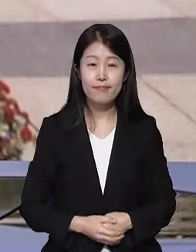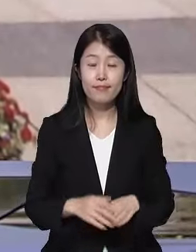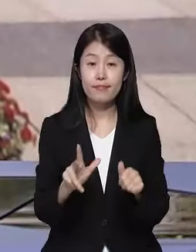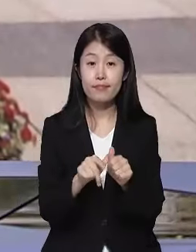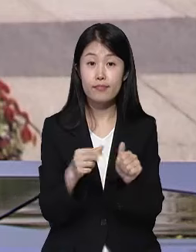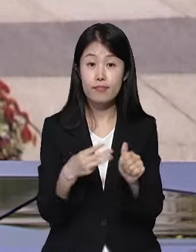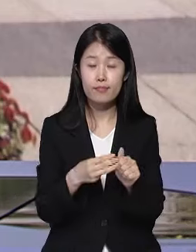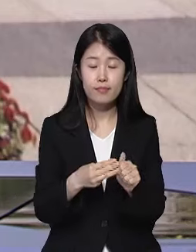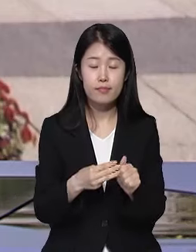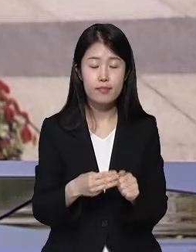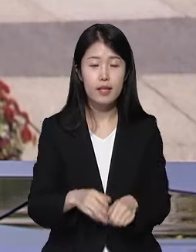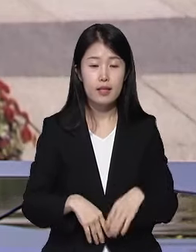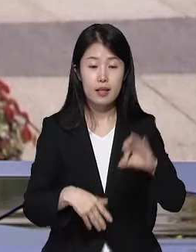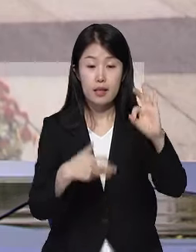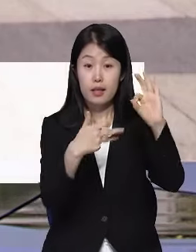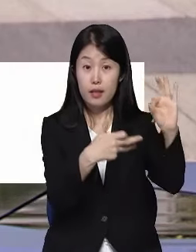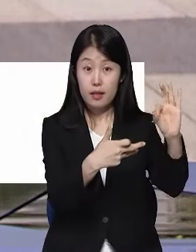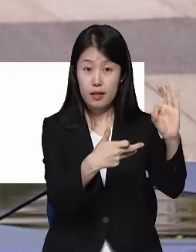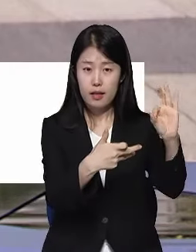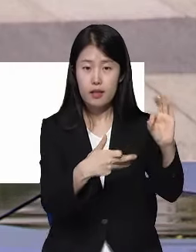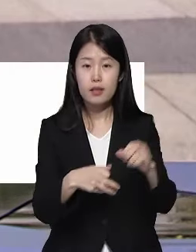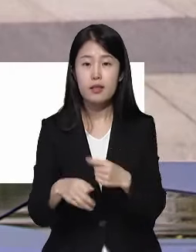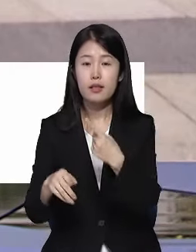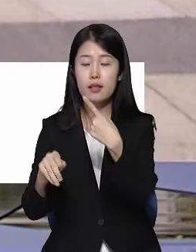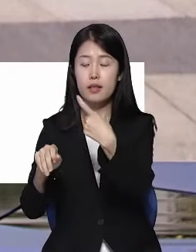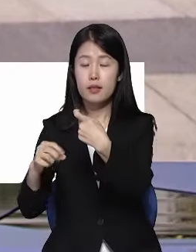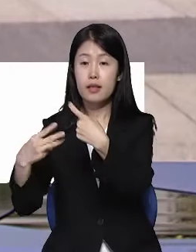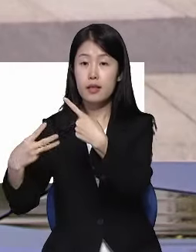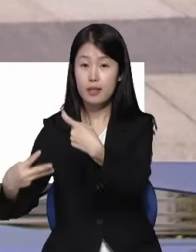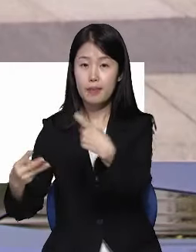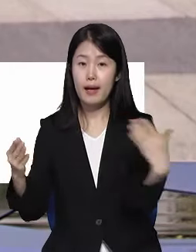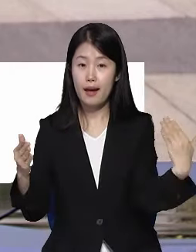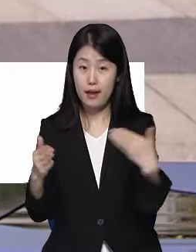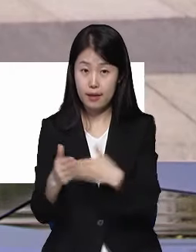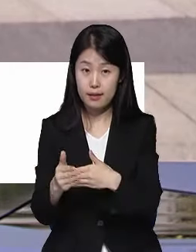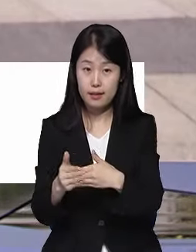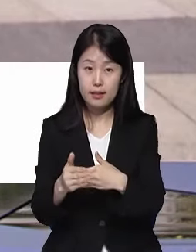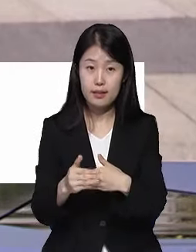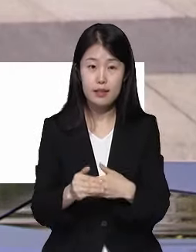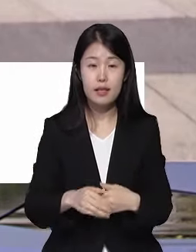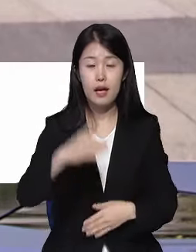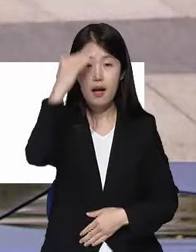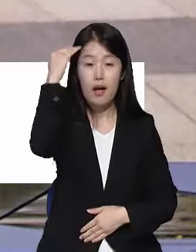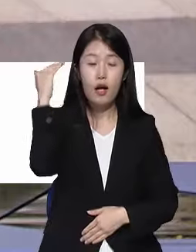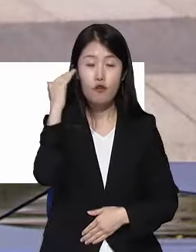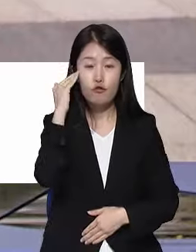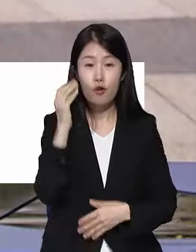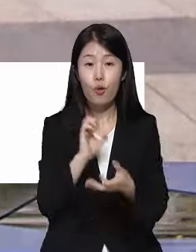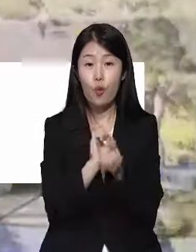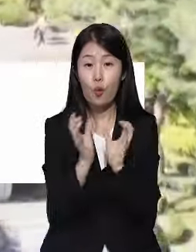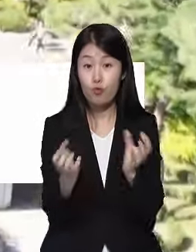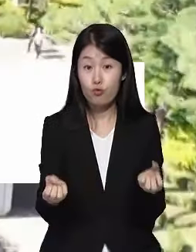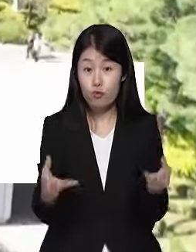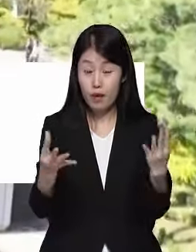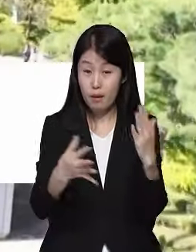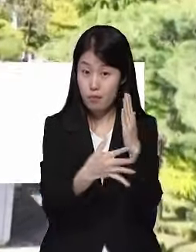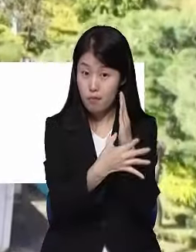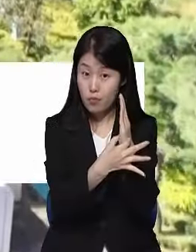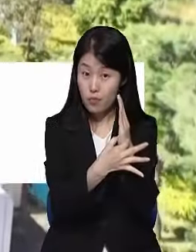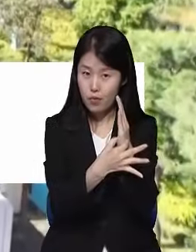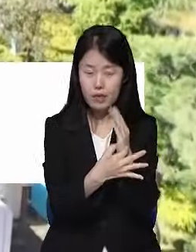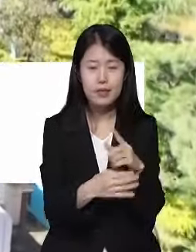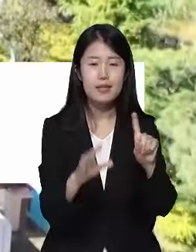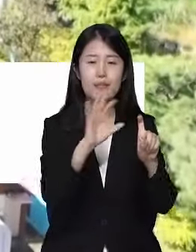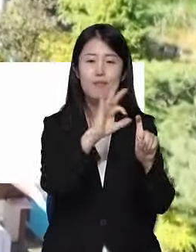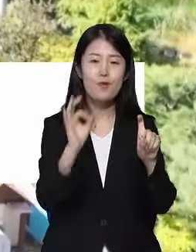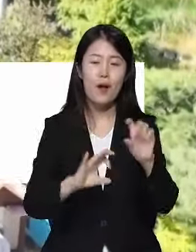한평군이 다음 달 18일부터 11월 3일까지 열리는 대한민국 국향대전의 사전 입장권을 10%